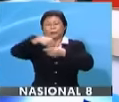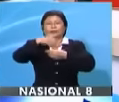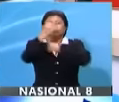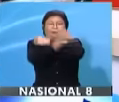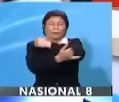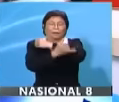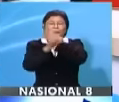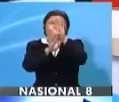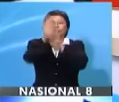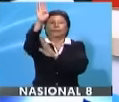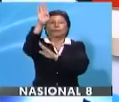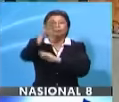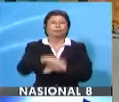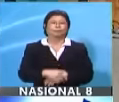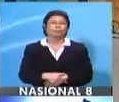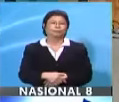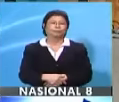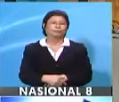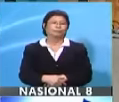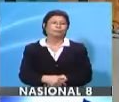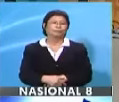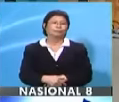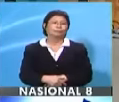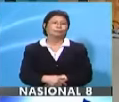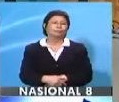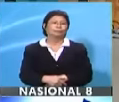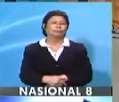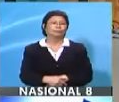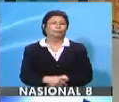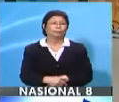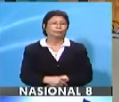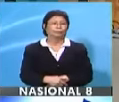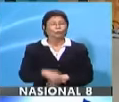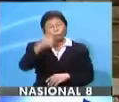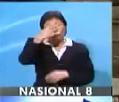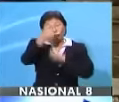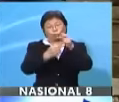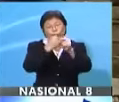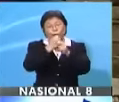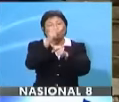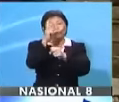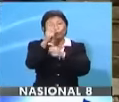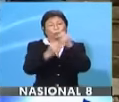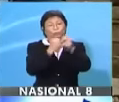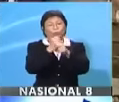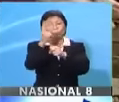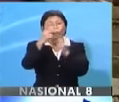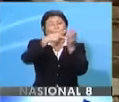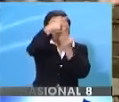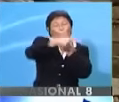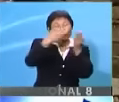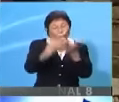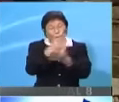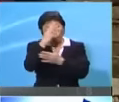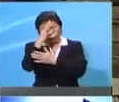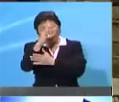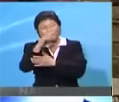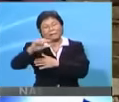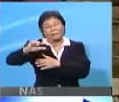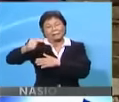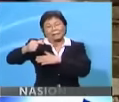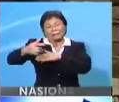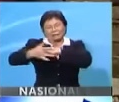membangun. Di tiga asas, tiga perkara itu, saya rasa itu. Untuk tahun kedua, Program Inovasi Cleantech